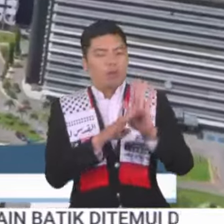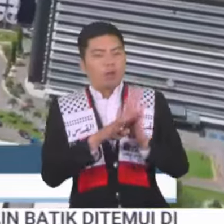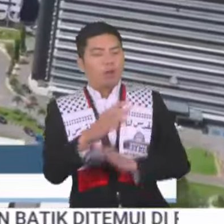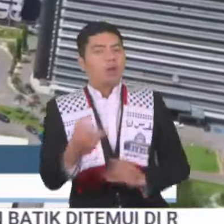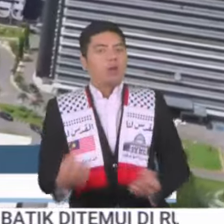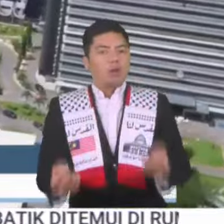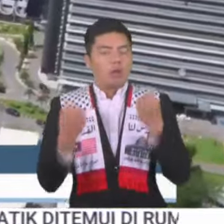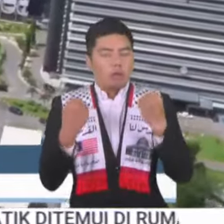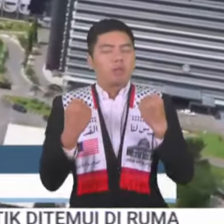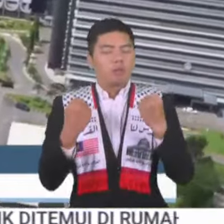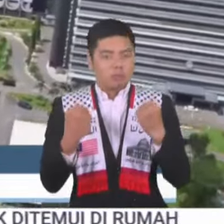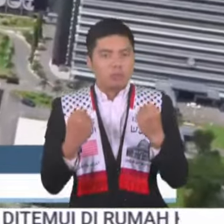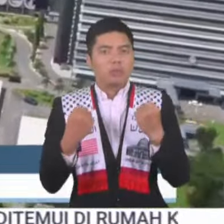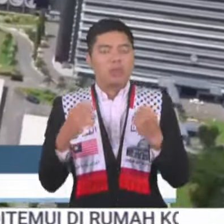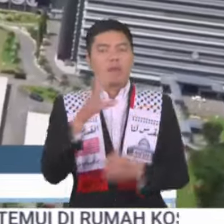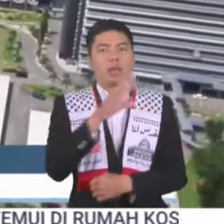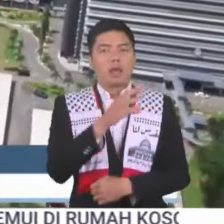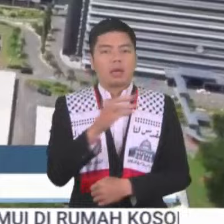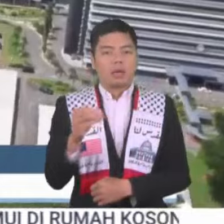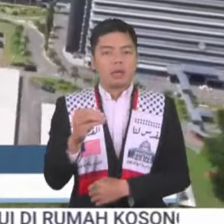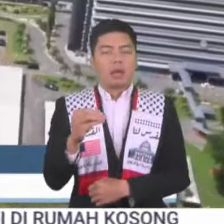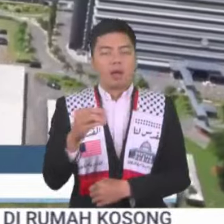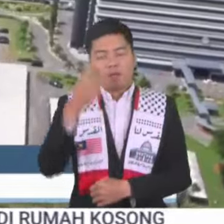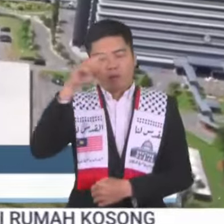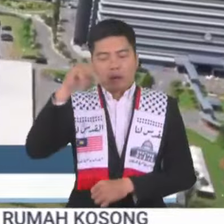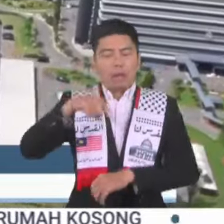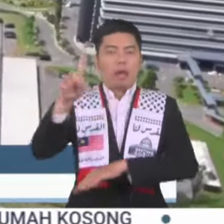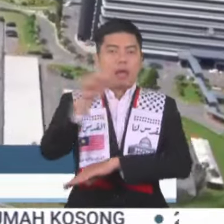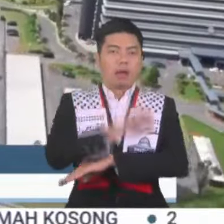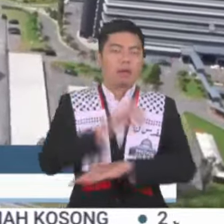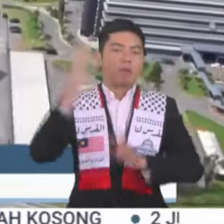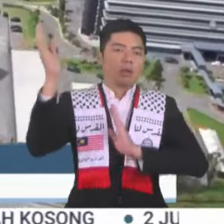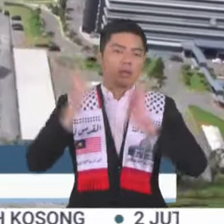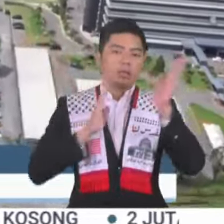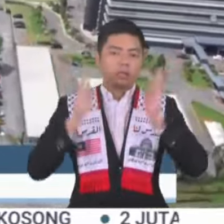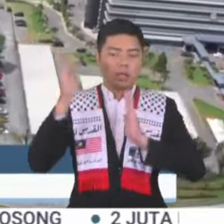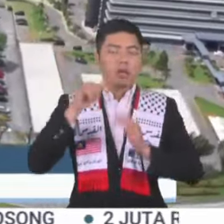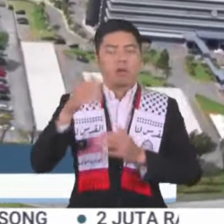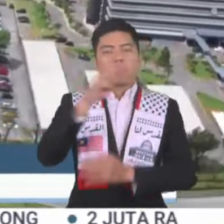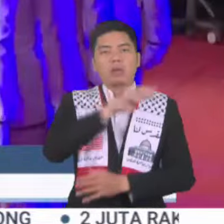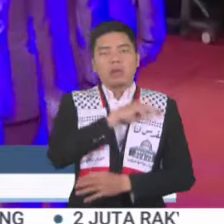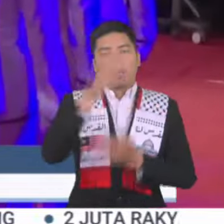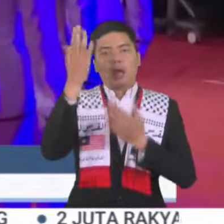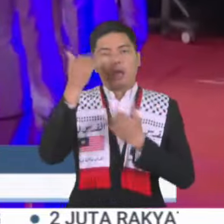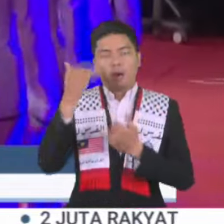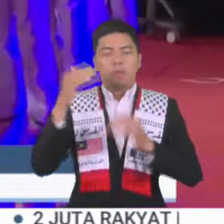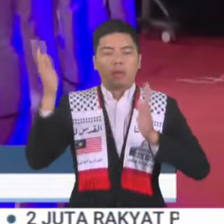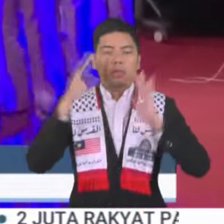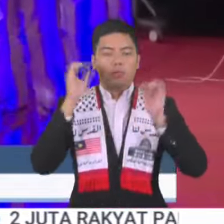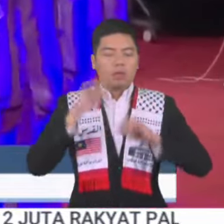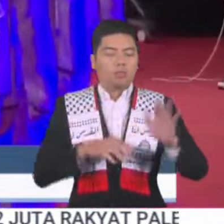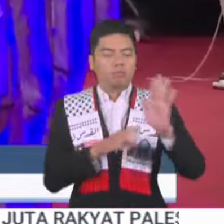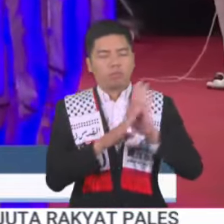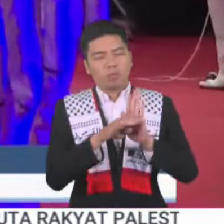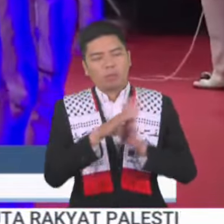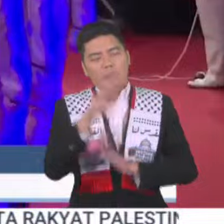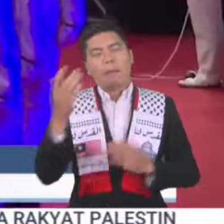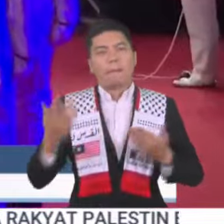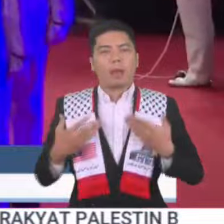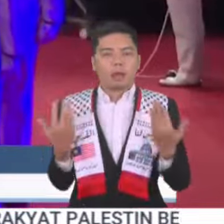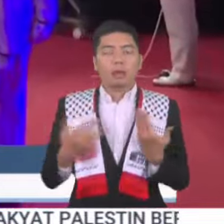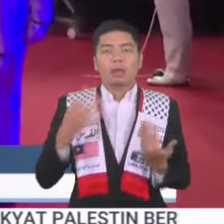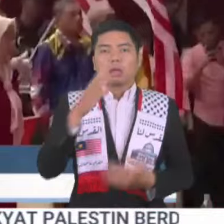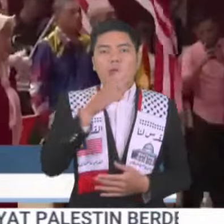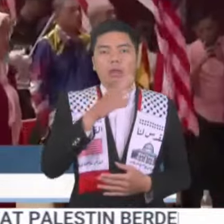kondusif serta mampan. Oleh itu, sempena sambutan Hari Malaysia, Premier berharap negara terus bergerak maju dan makmur